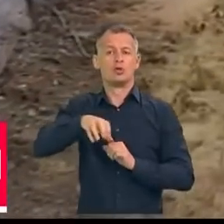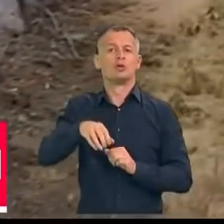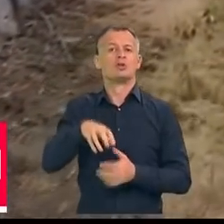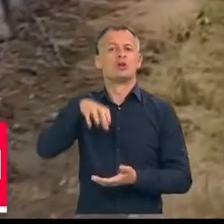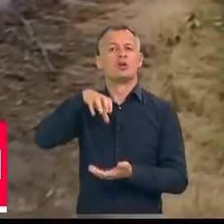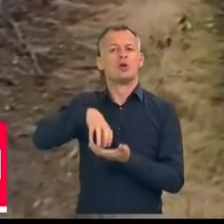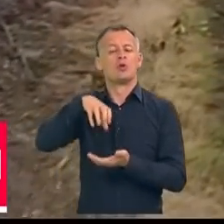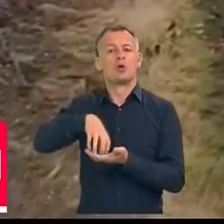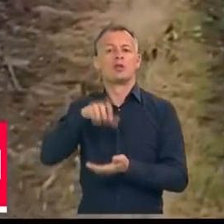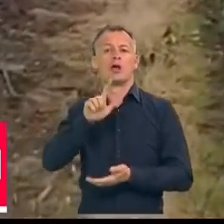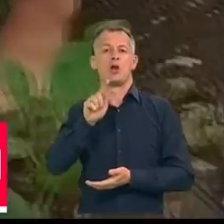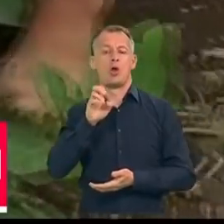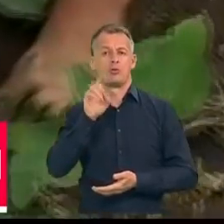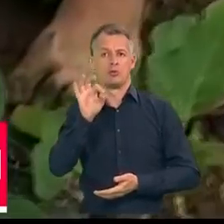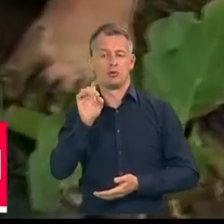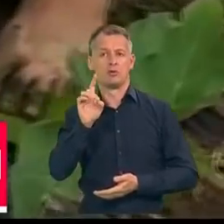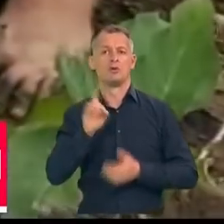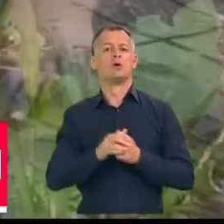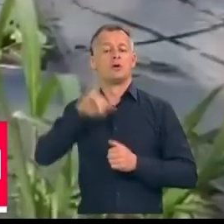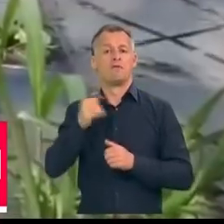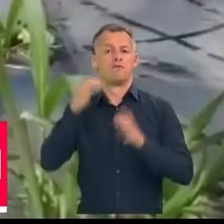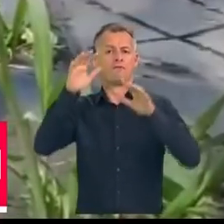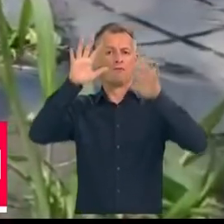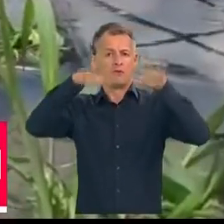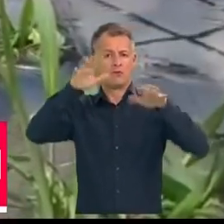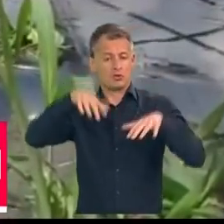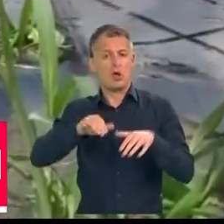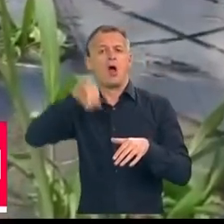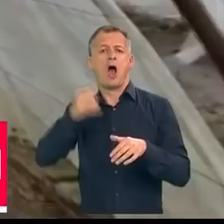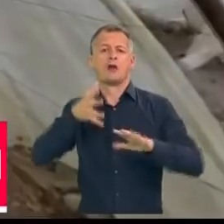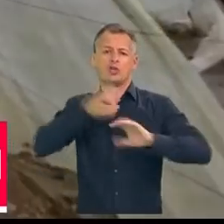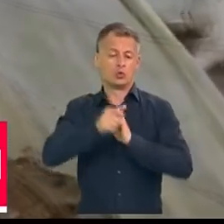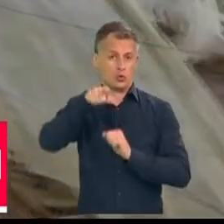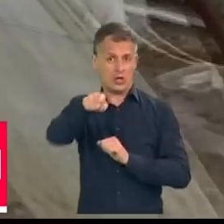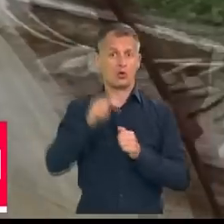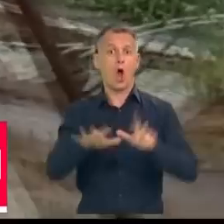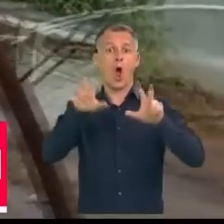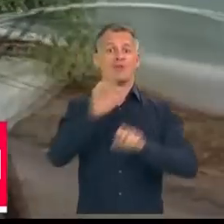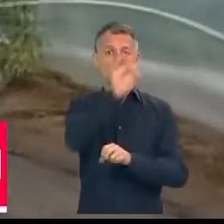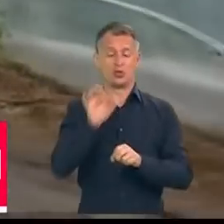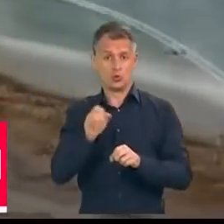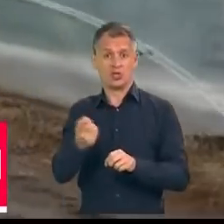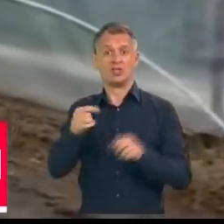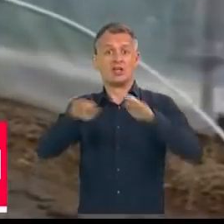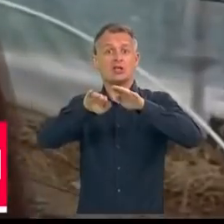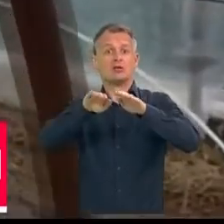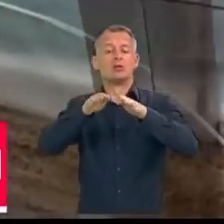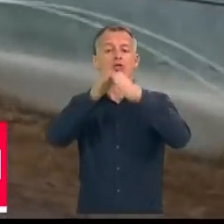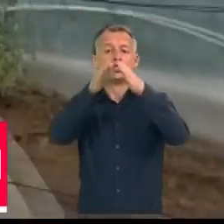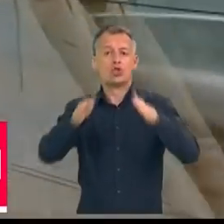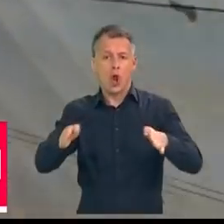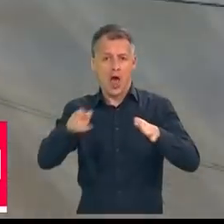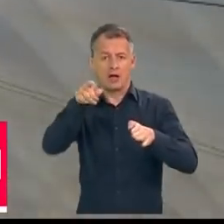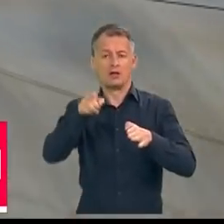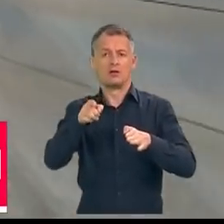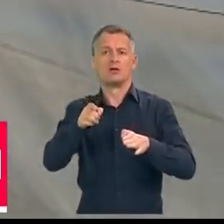se trăiește din legumicultură. Vijelia puternică a distrus culturile agricole. 80% dintre solarii au fost puse la pământ.